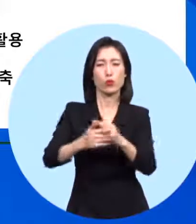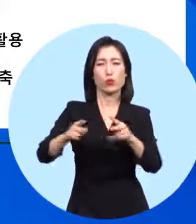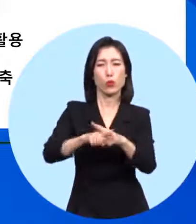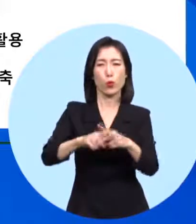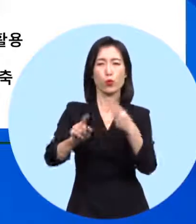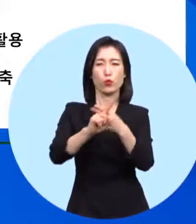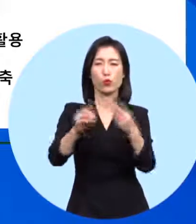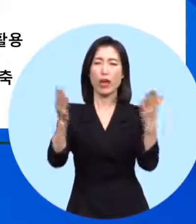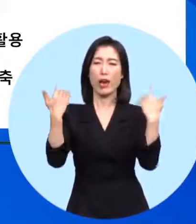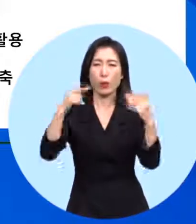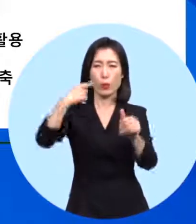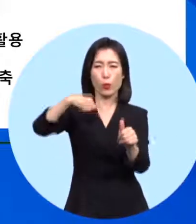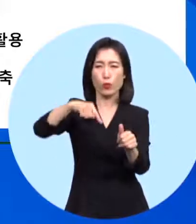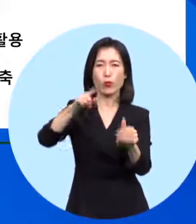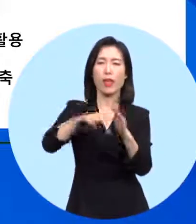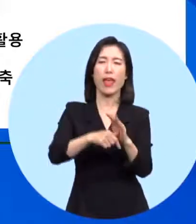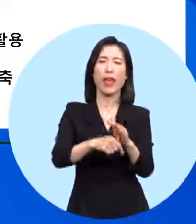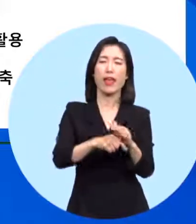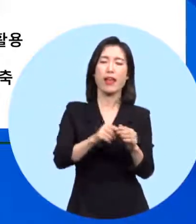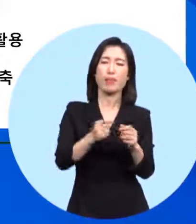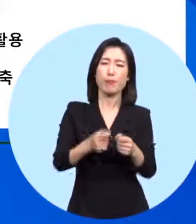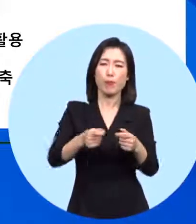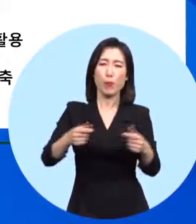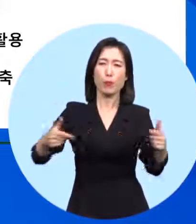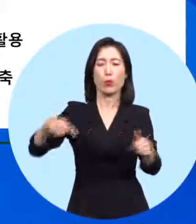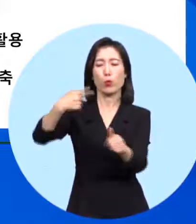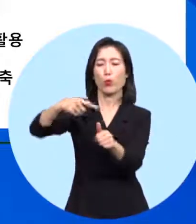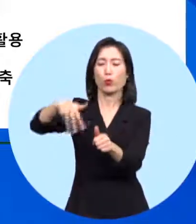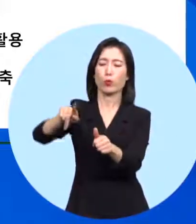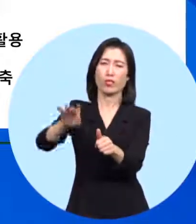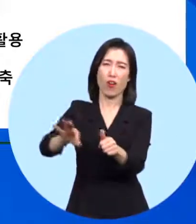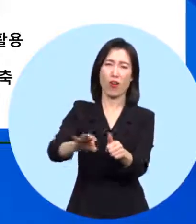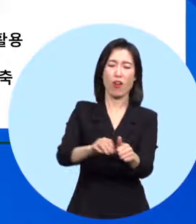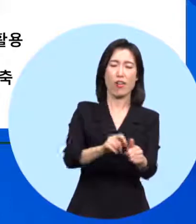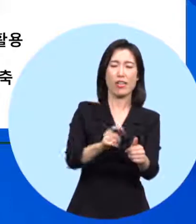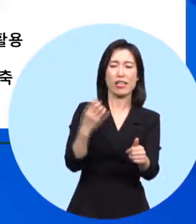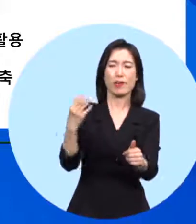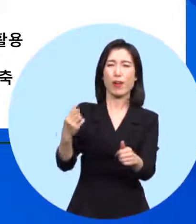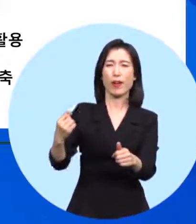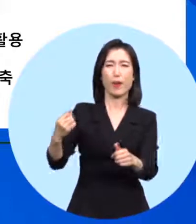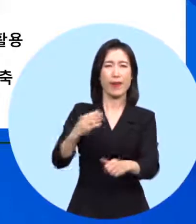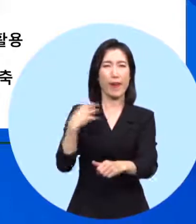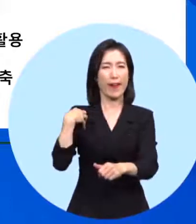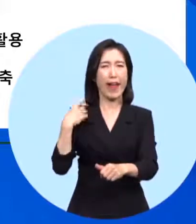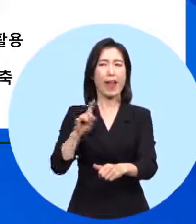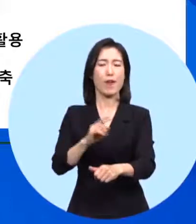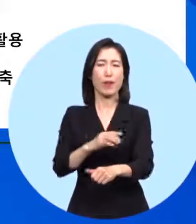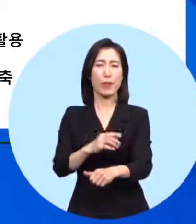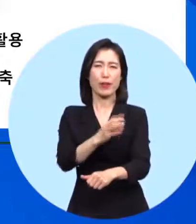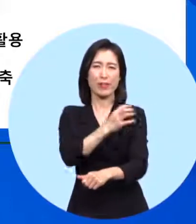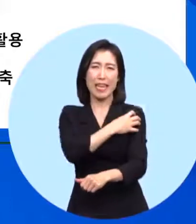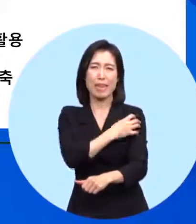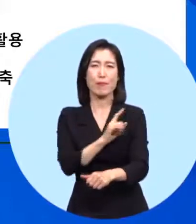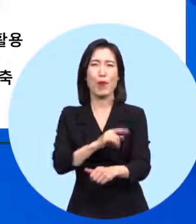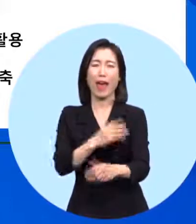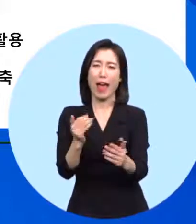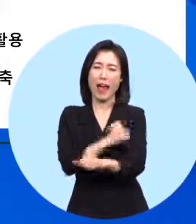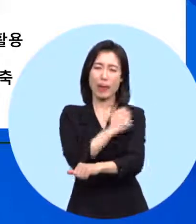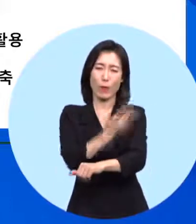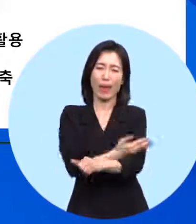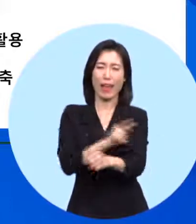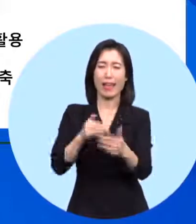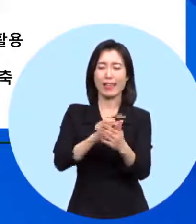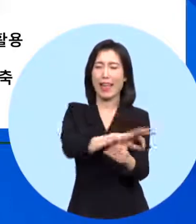학교로의 단계적으로 권한을 인정하는 게 굉장히 중요할 것이라고 봐지고요. 우리가 일반 자치는 물론입니다만 교육자치 내에서도 저는